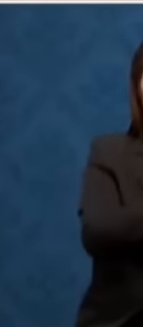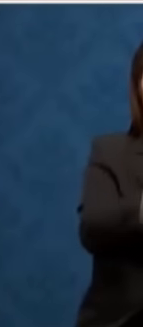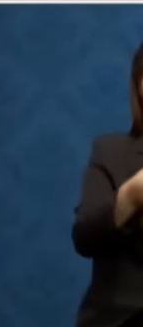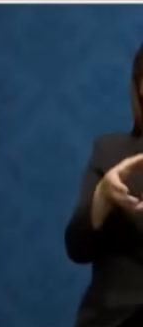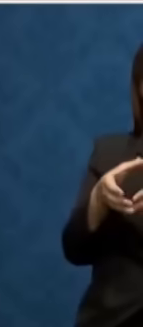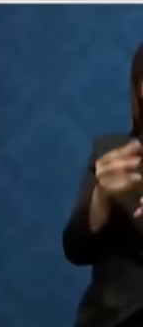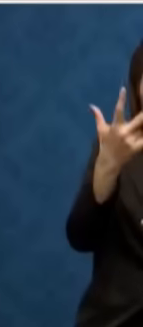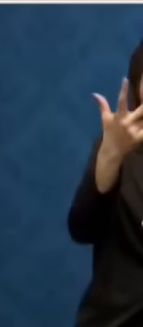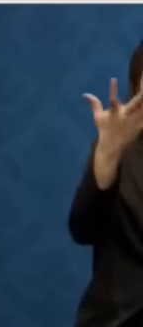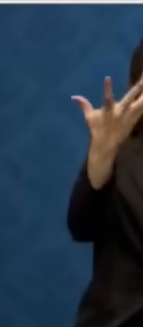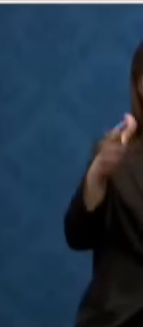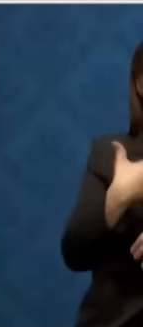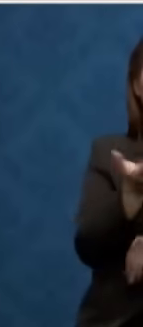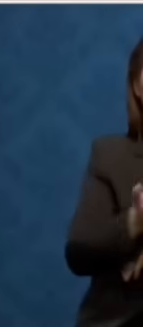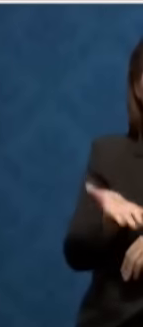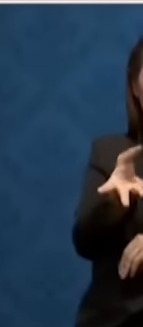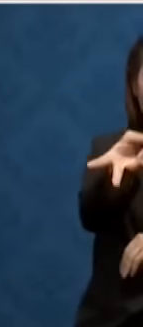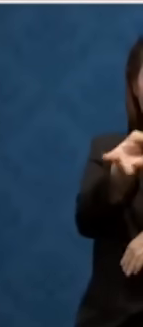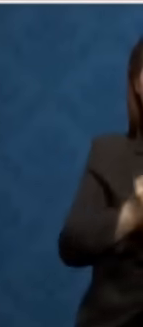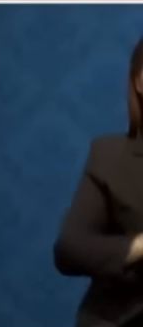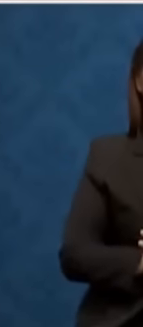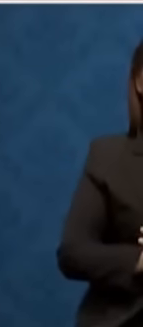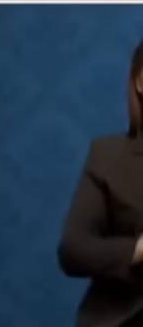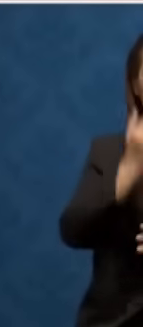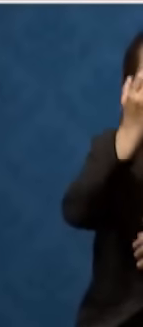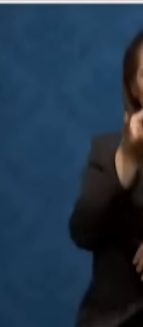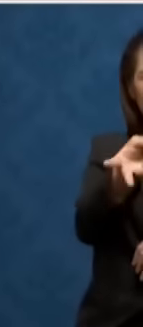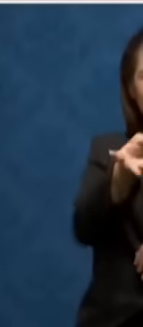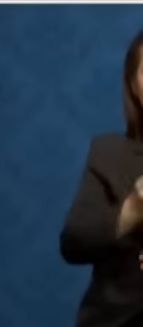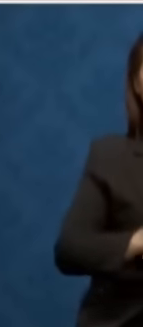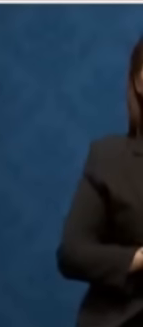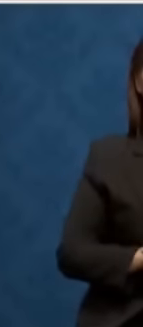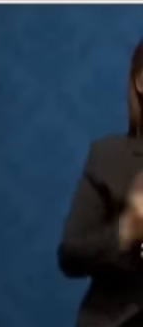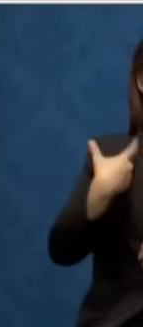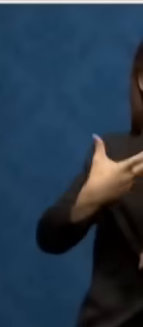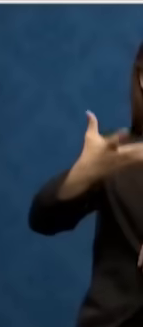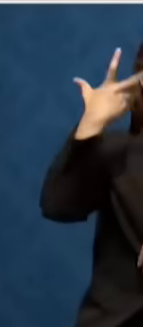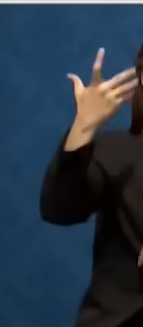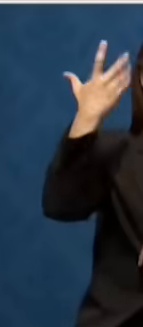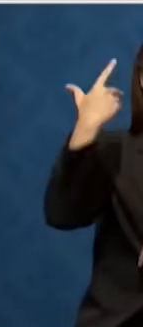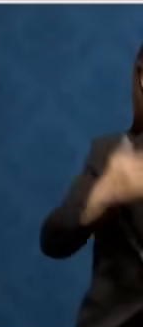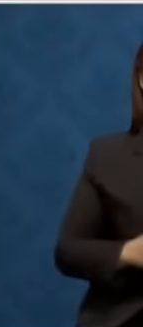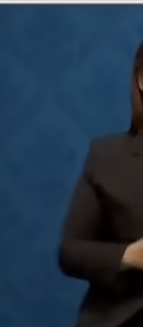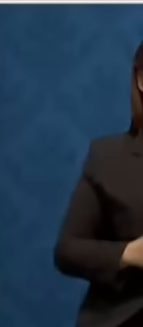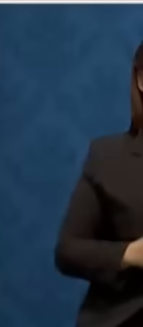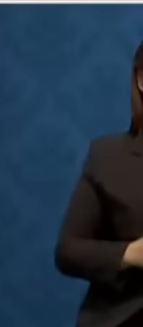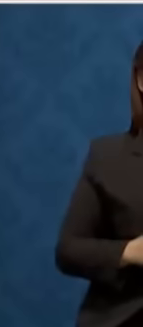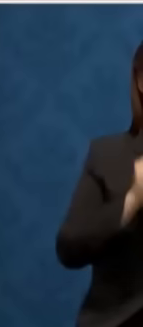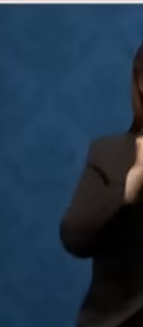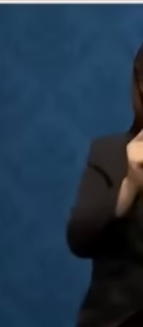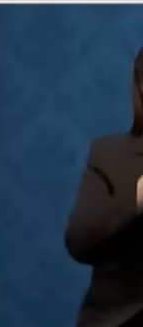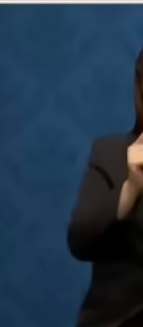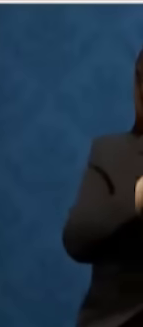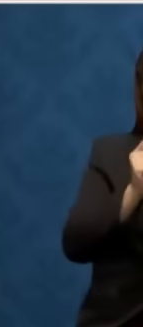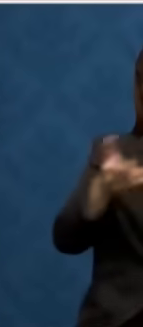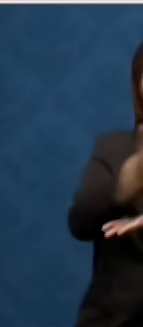ญาตนิดเดียวครับคุณโรมครับคุณรังสิมันครับขออนุญาตนิดเดียวครับว่าเมื่อวานได้มีการพูดจากัน